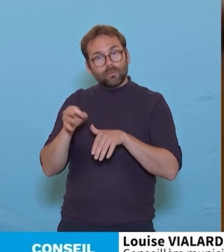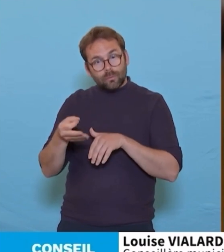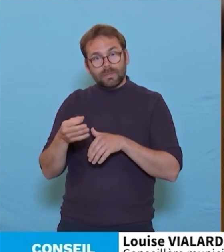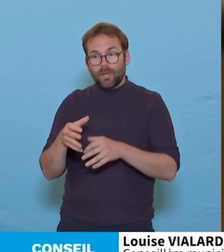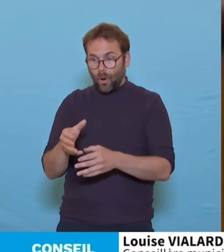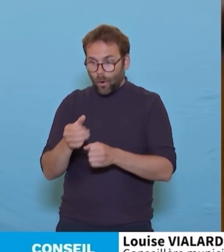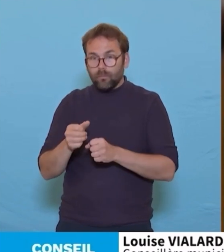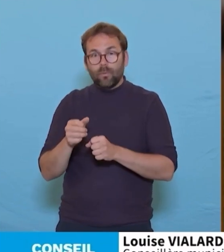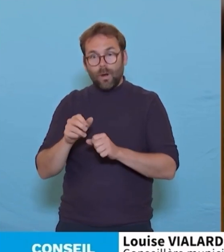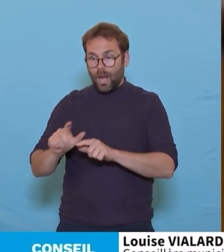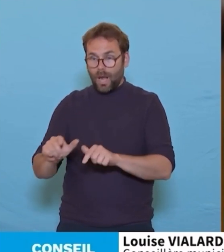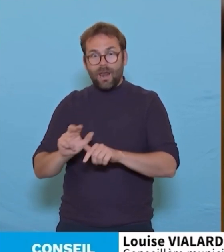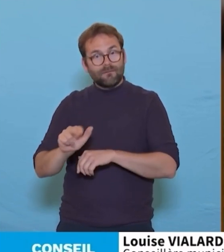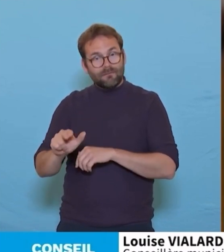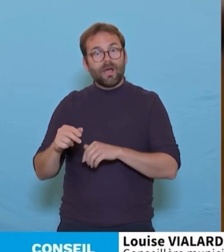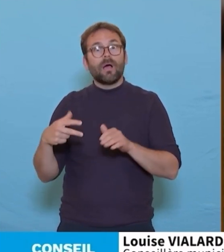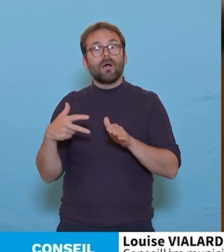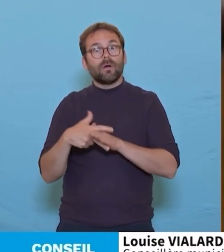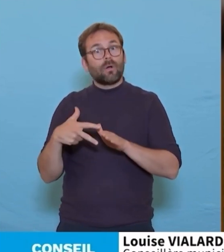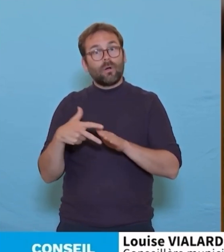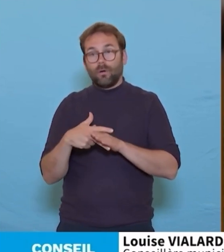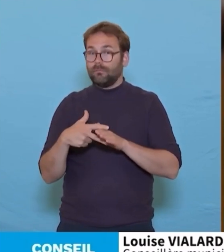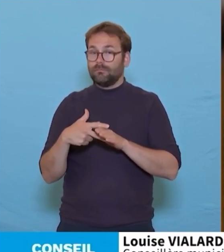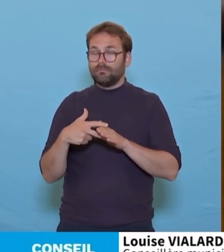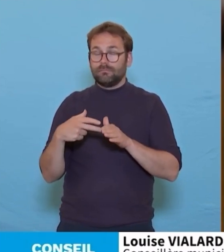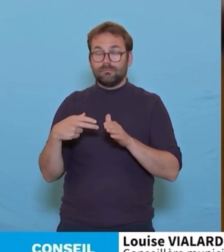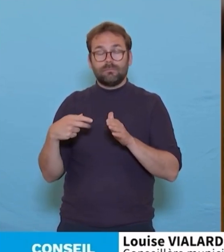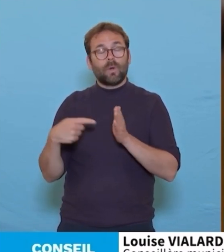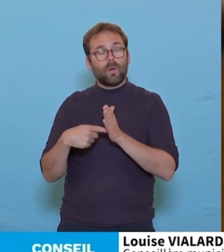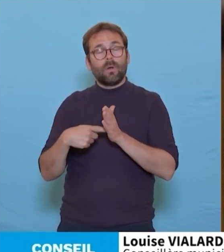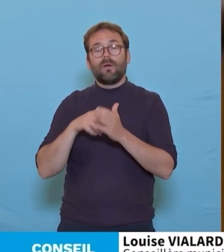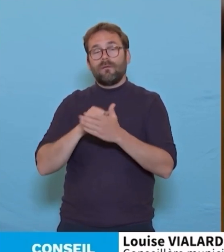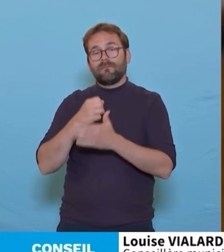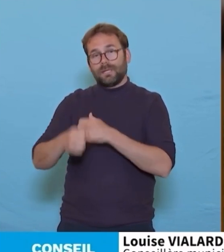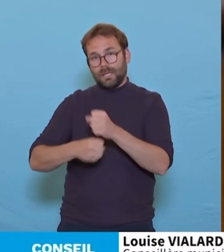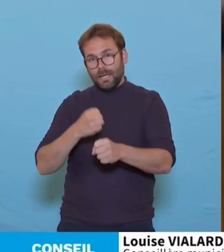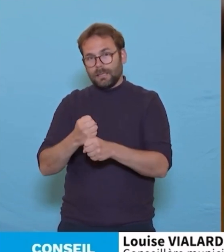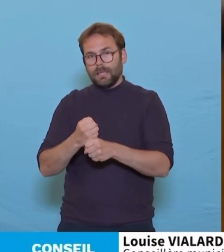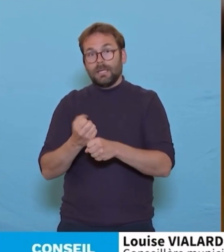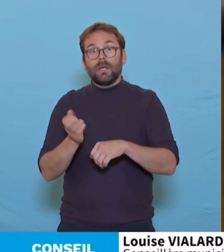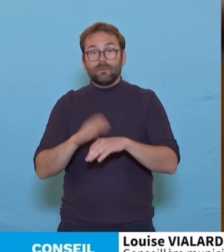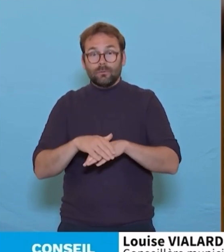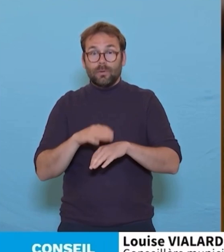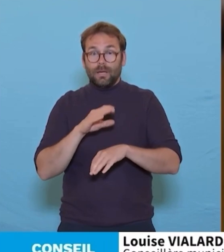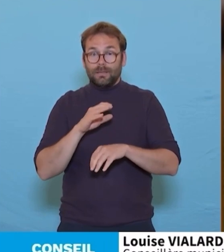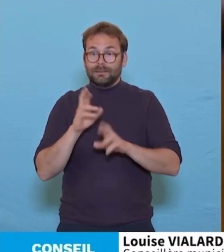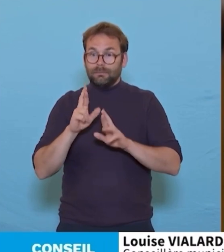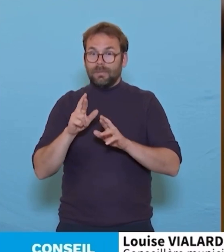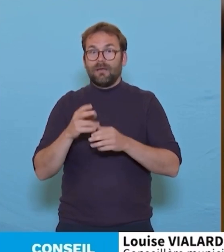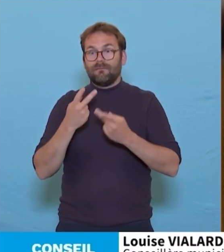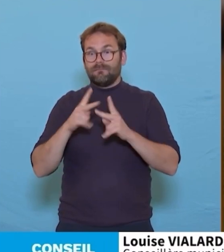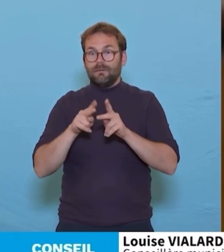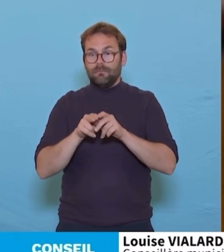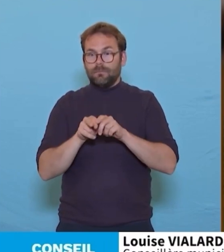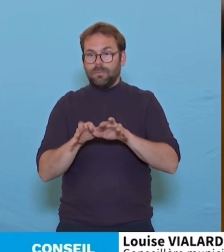seront à pourvoir dès la fin de l'année. Et nous espérons que ce n'est que le début d'un grand essaimage à l'échelle de la ville.